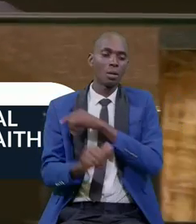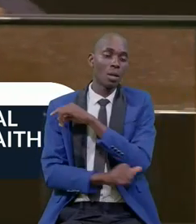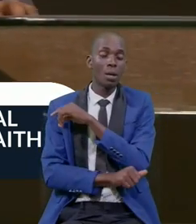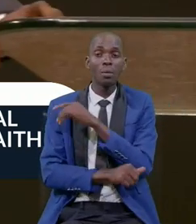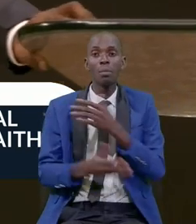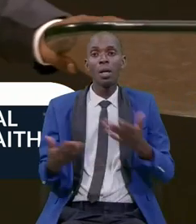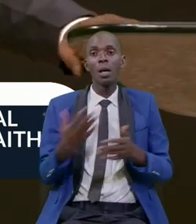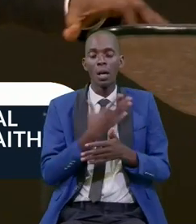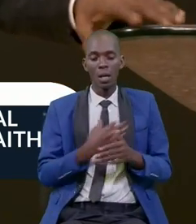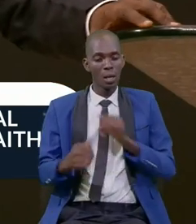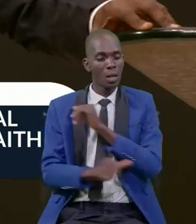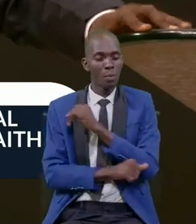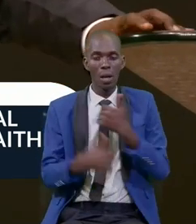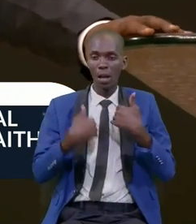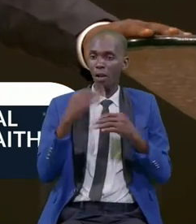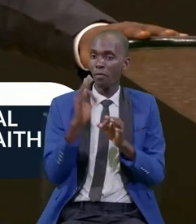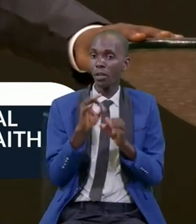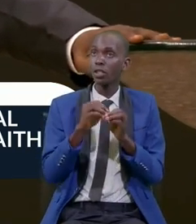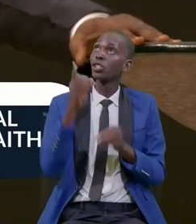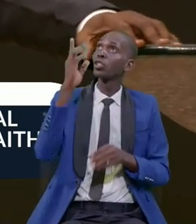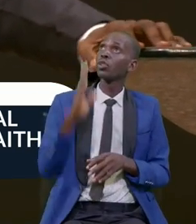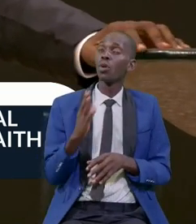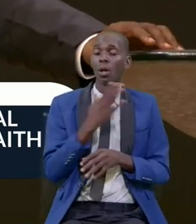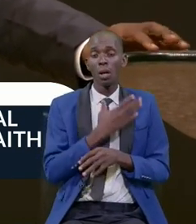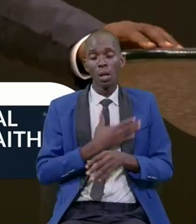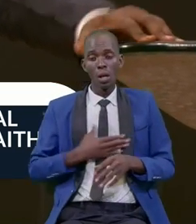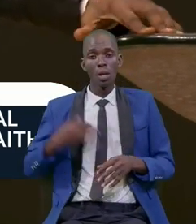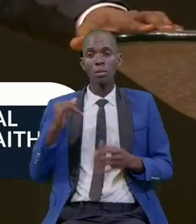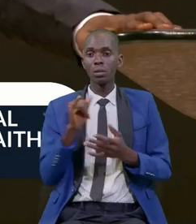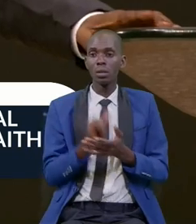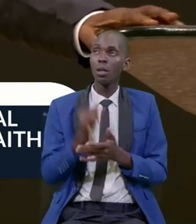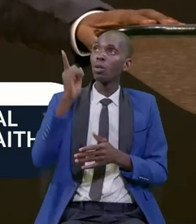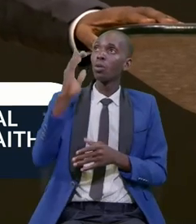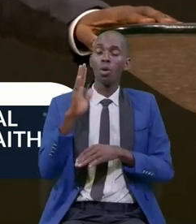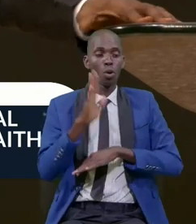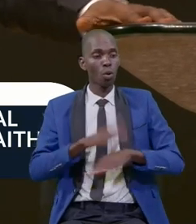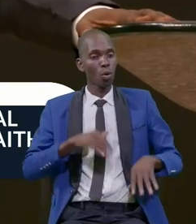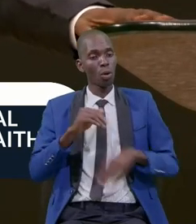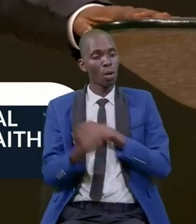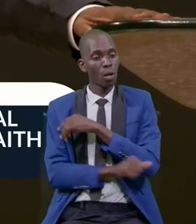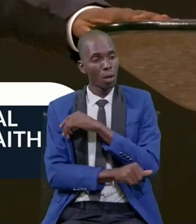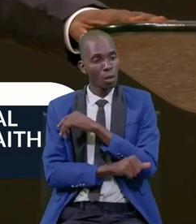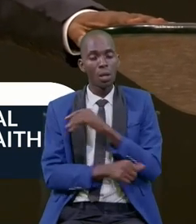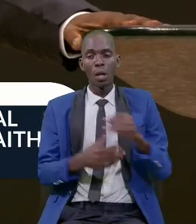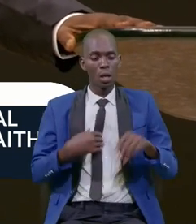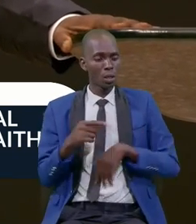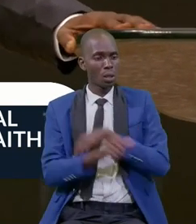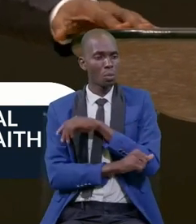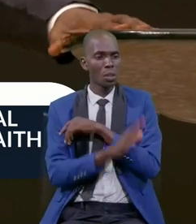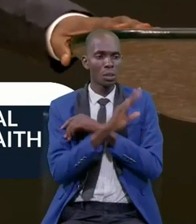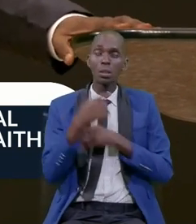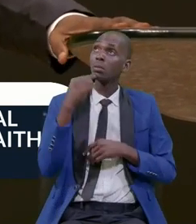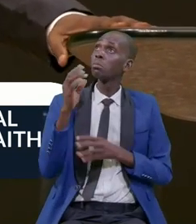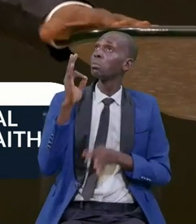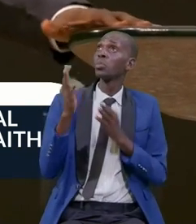Dieu l'avait appelé, il n'a pas dit, si tu veux me sauver, sauve-moi. Mais je ne vais pas jouer un rôle